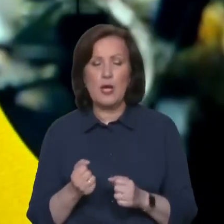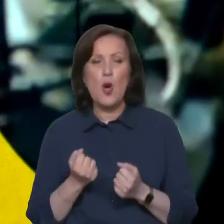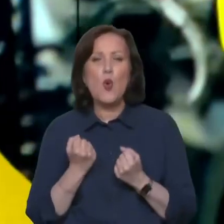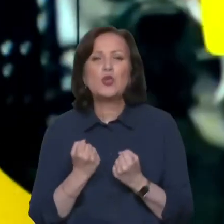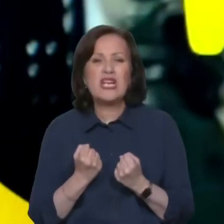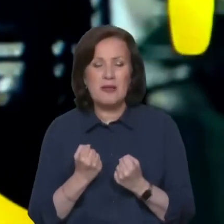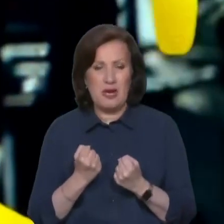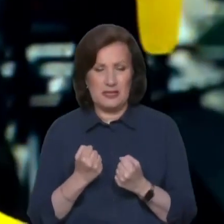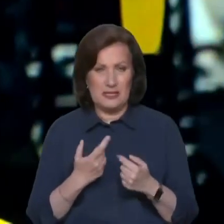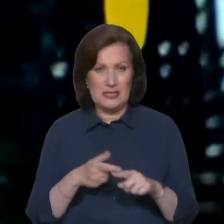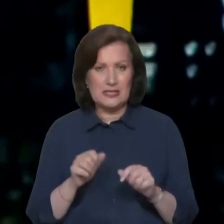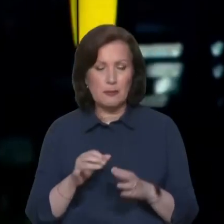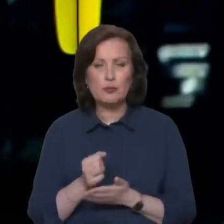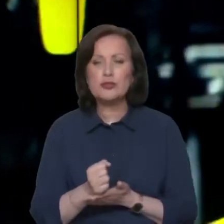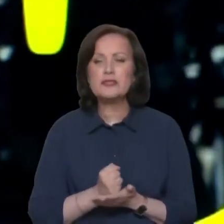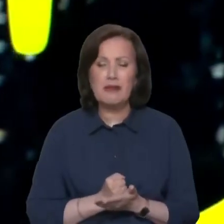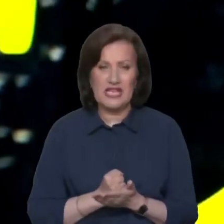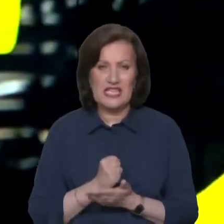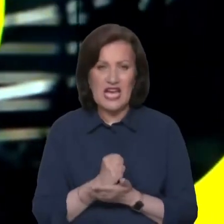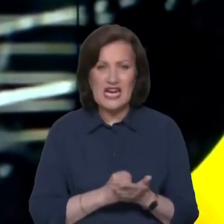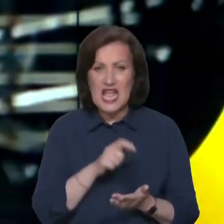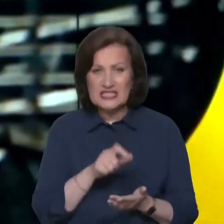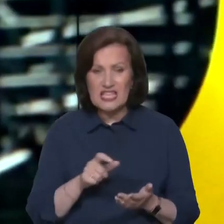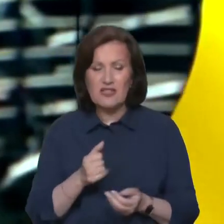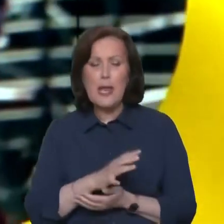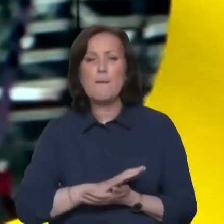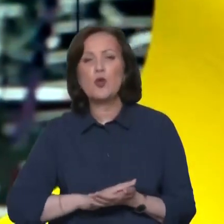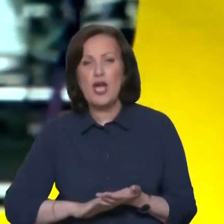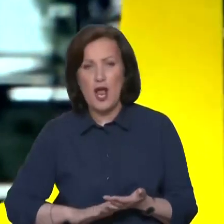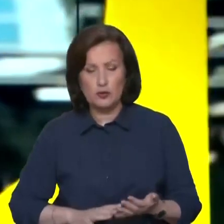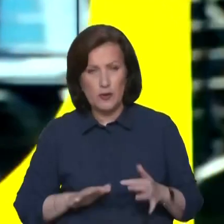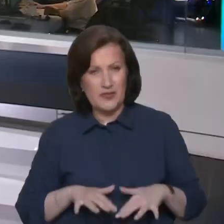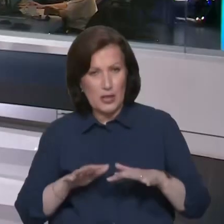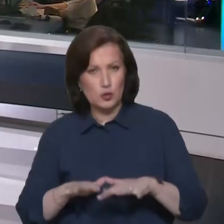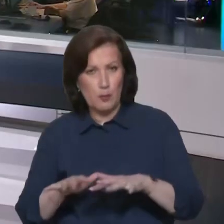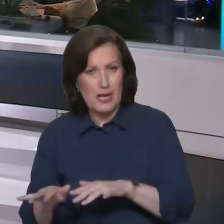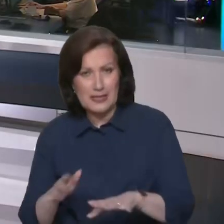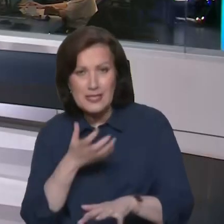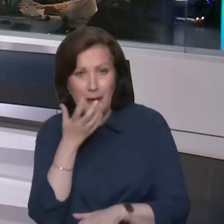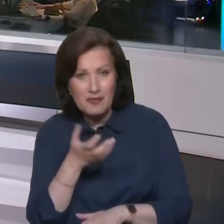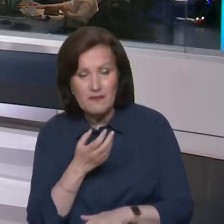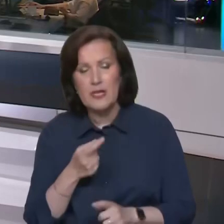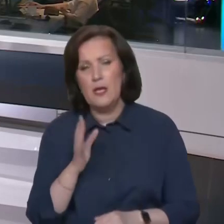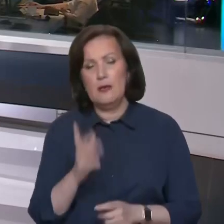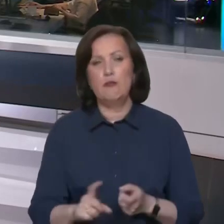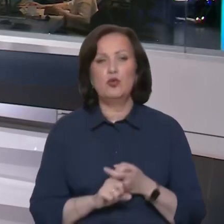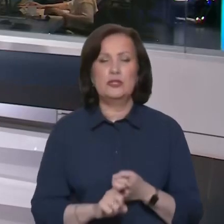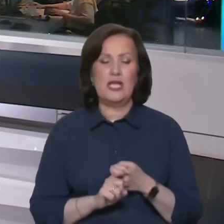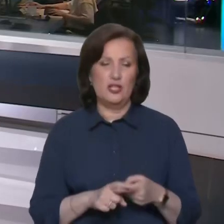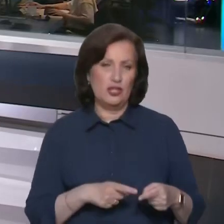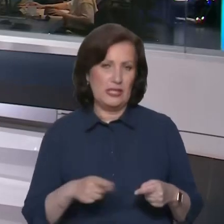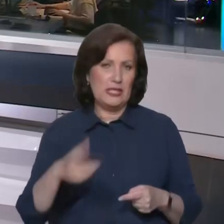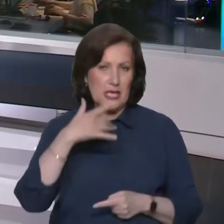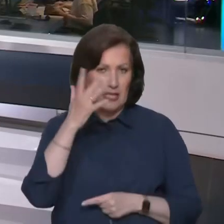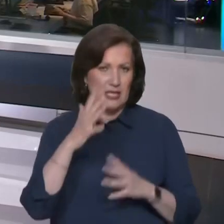тому напрямку, наскільки ми зможемо зберегти ці резерви для подальших наступальних дій на півдні, і буде залежати хід